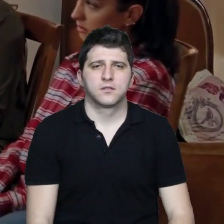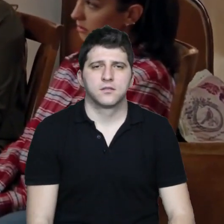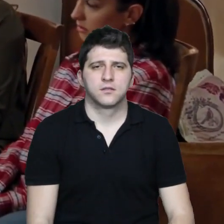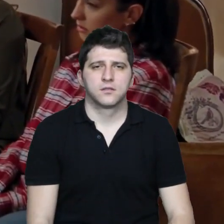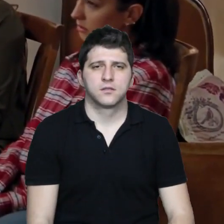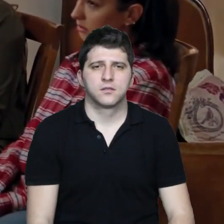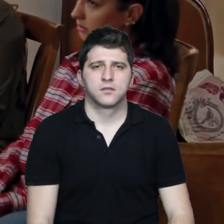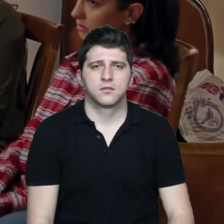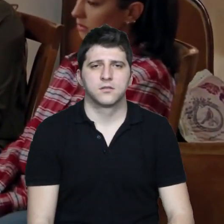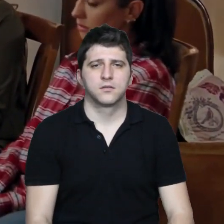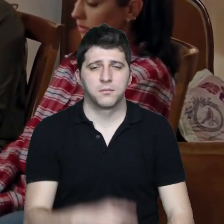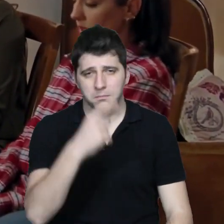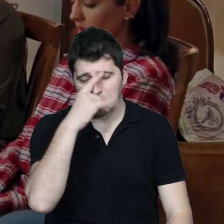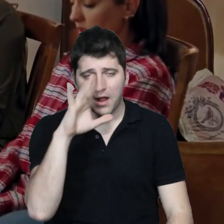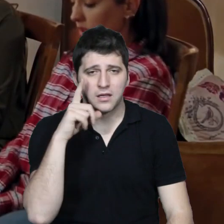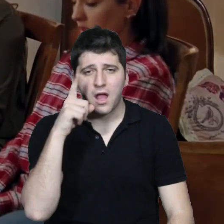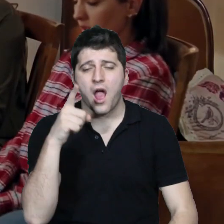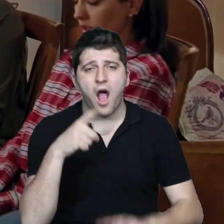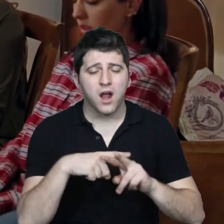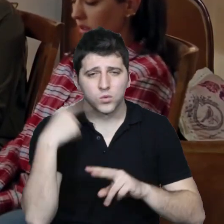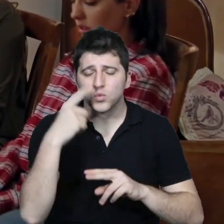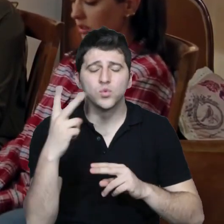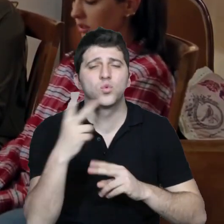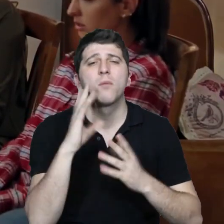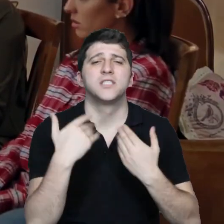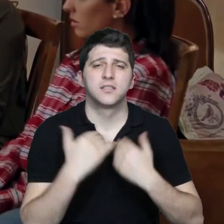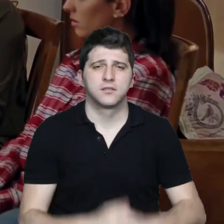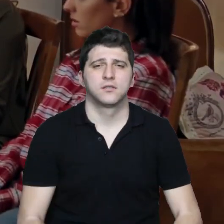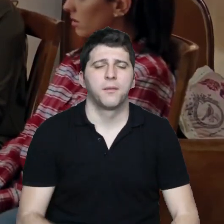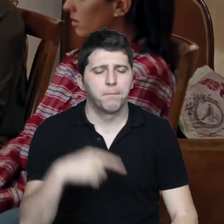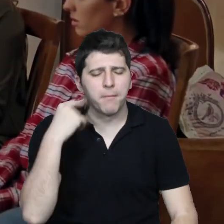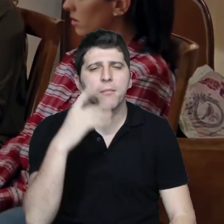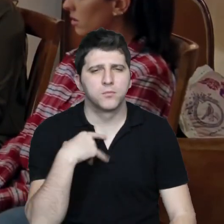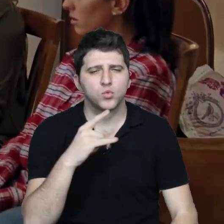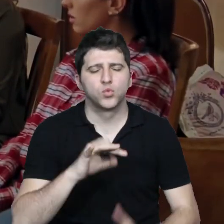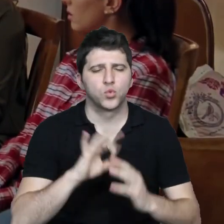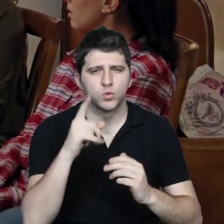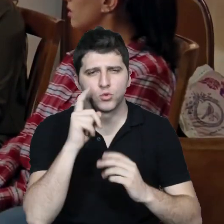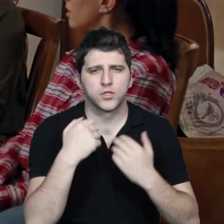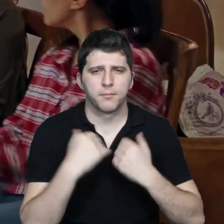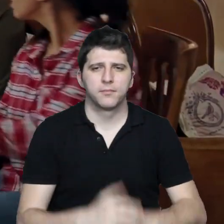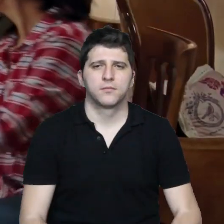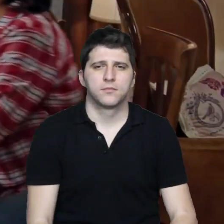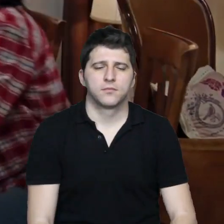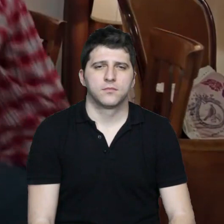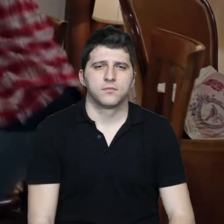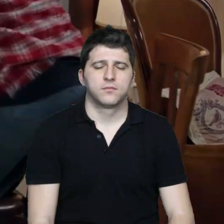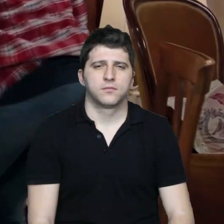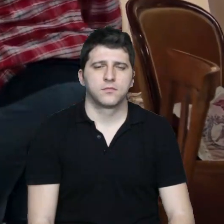Belli ki dede Arda'nın yüzünü bile göstermeyecek bize. Merak etmeyin, ben şimdi bulacağım bir yolunu.